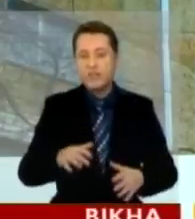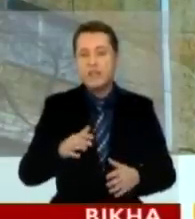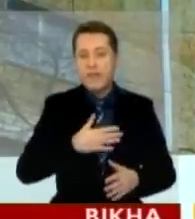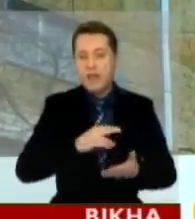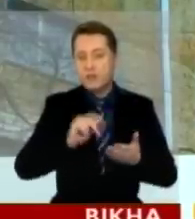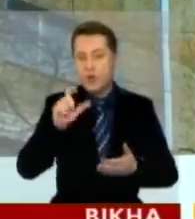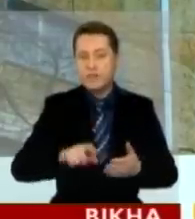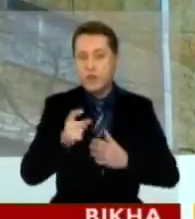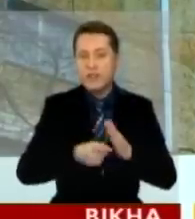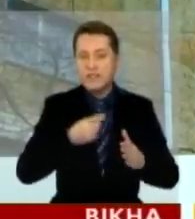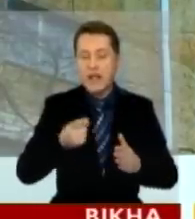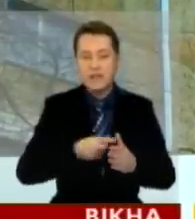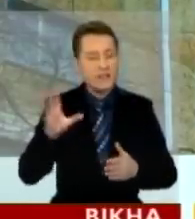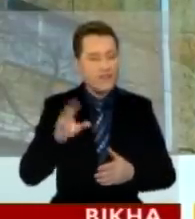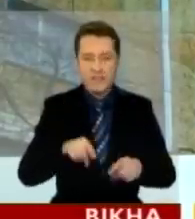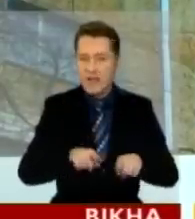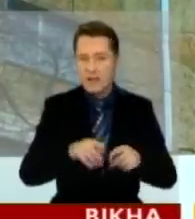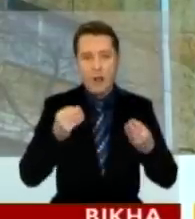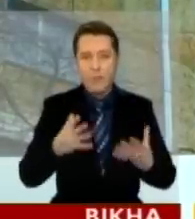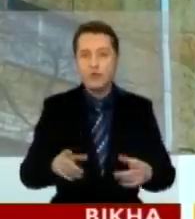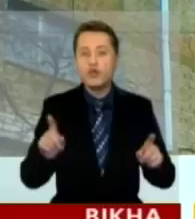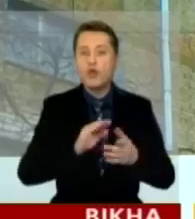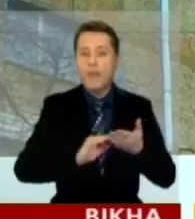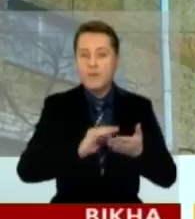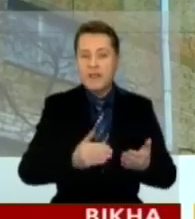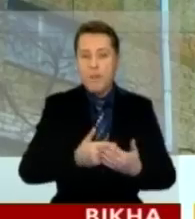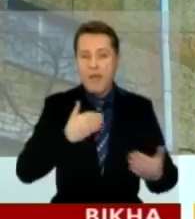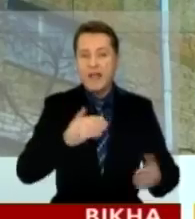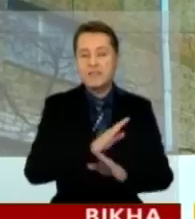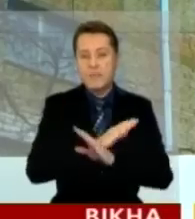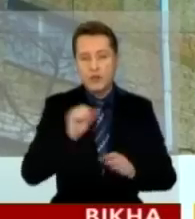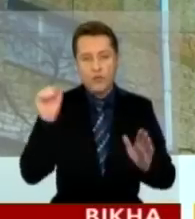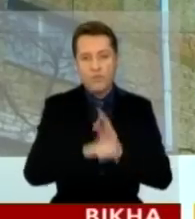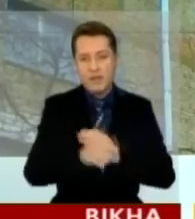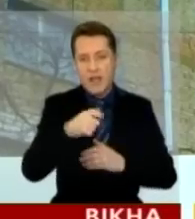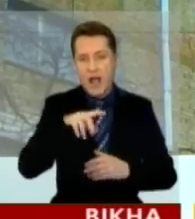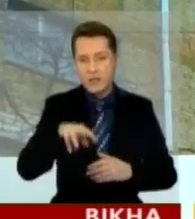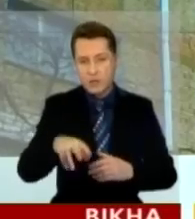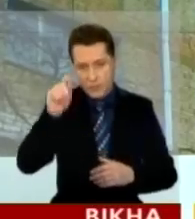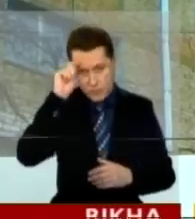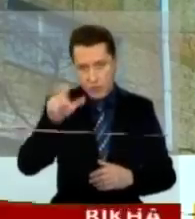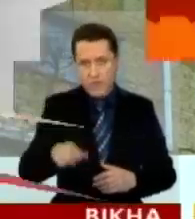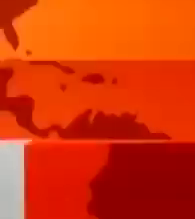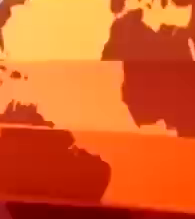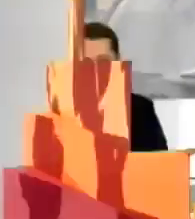вдалося дізнатися не все так просто. Що написав перед смертю вбитим газом чоловік, знає Марія Малевська.